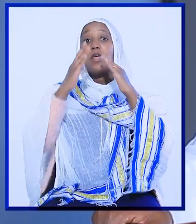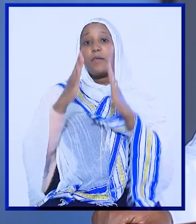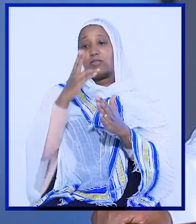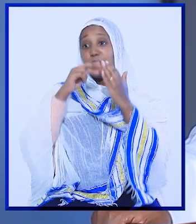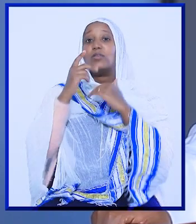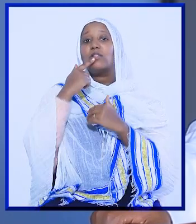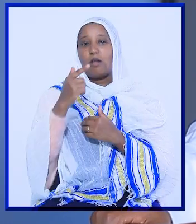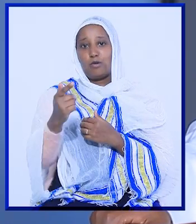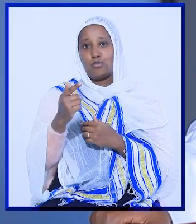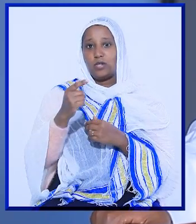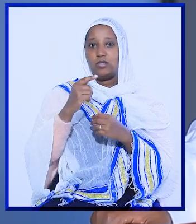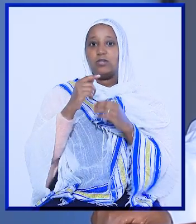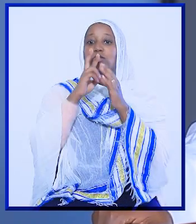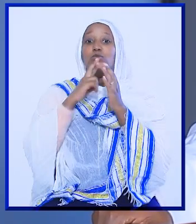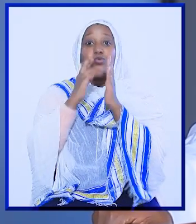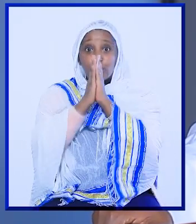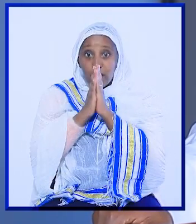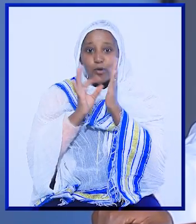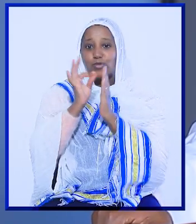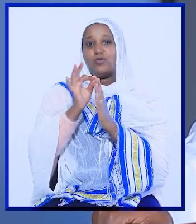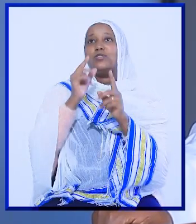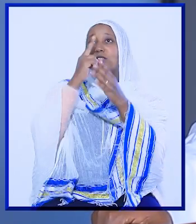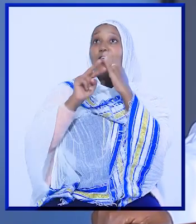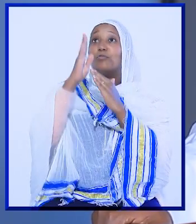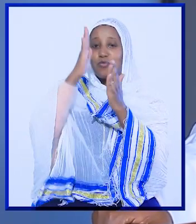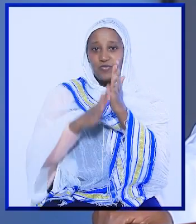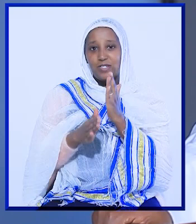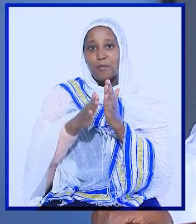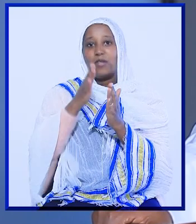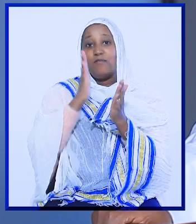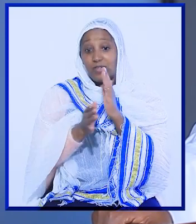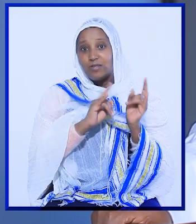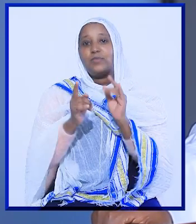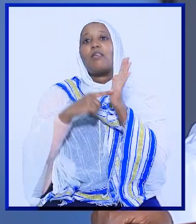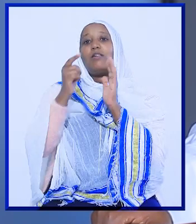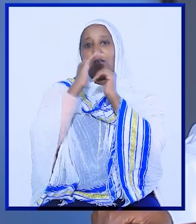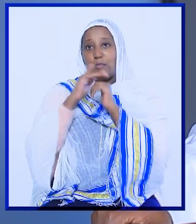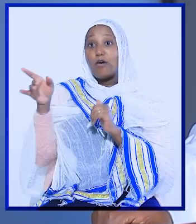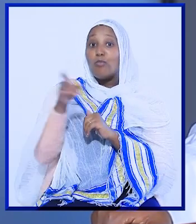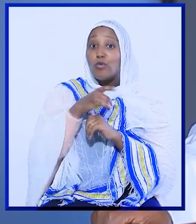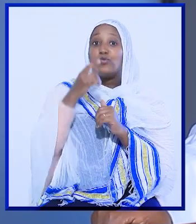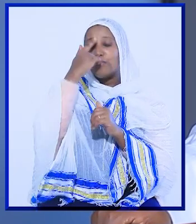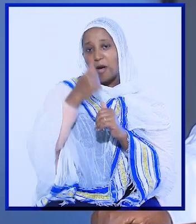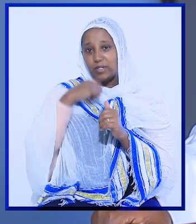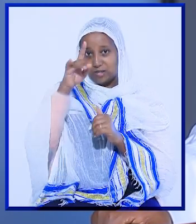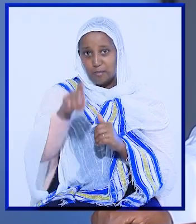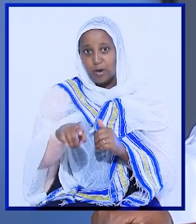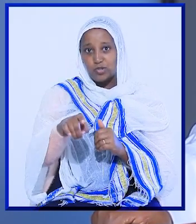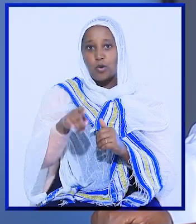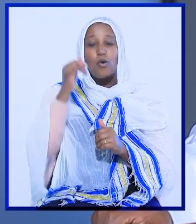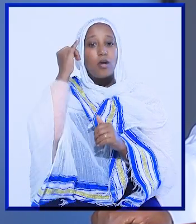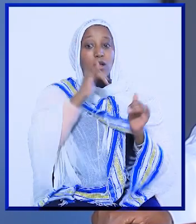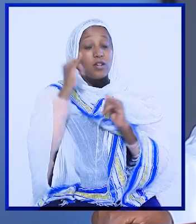እንቀበላቸዋለን የሚሉ ነቢያት ትንቢት የተናገሩለት ሱባኤ የቆጠሩለት የትንቢቱ ፍጻሜ ይፈጸም ዘንድ የተገለጠ አምላክ መሆኑን ማመን